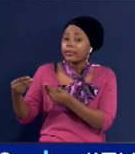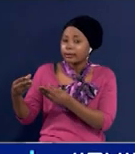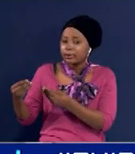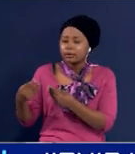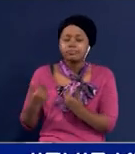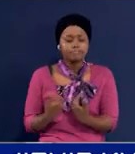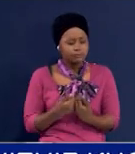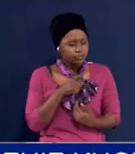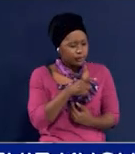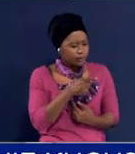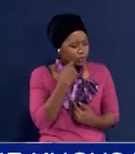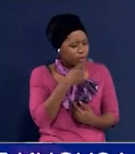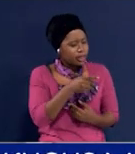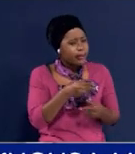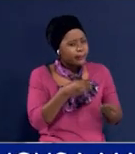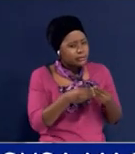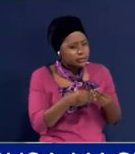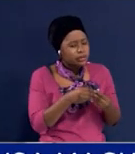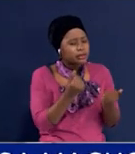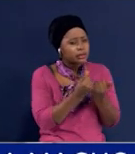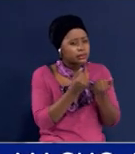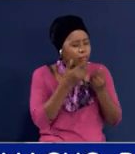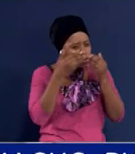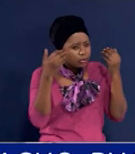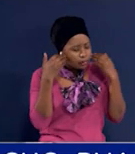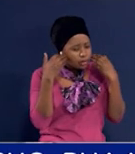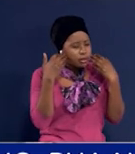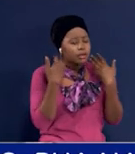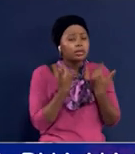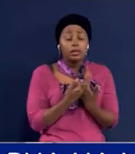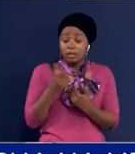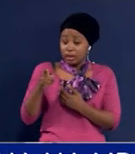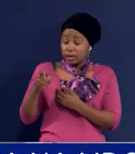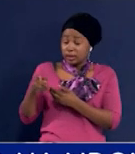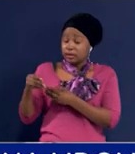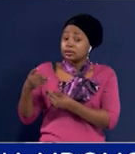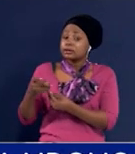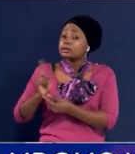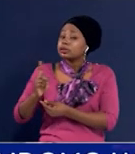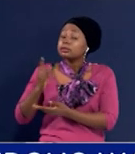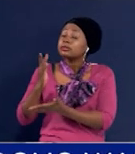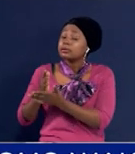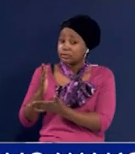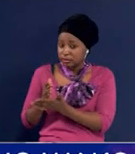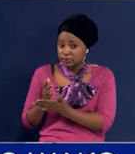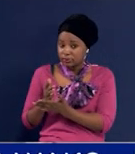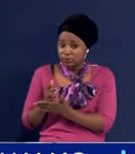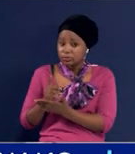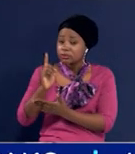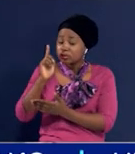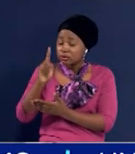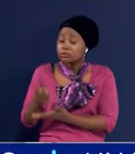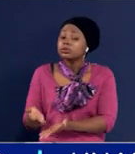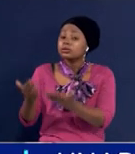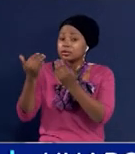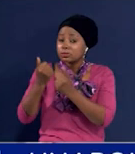material ya plastiki, tunaona material ya mpira yanatengenezea barakoa. Lo, material ya mpira si sahihi, kwa sababu unatakiwa utumie